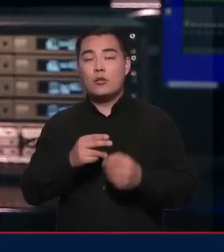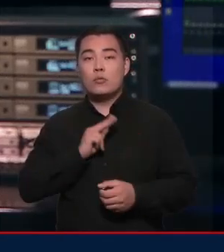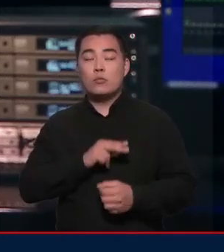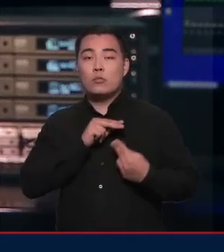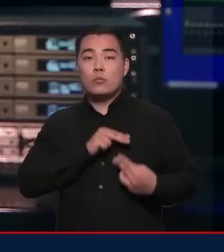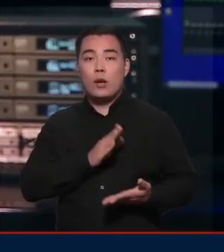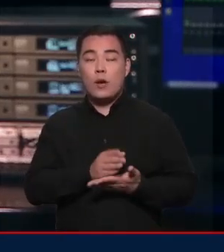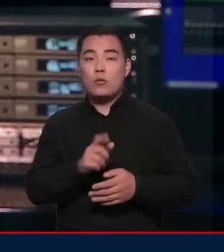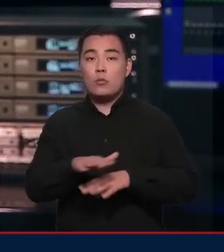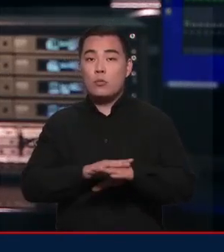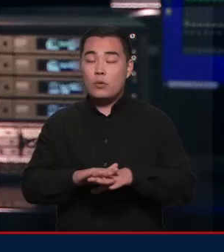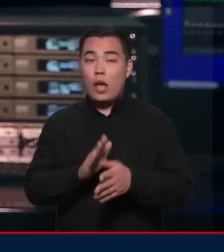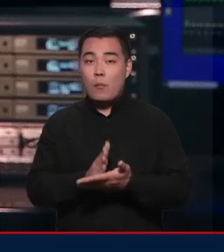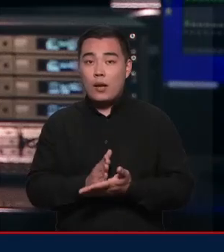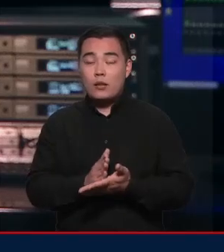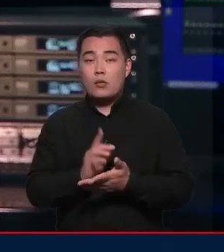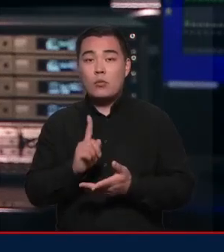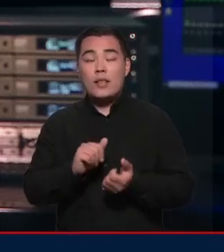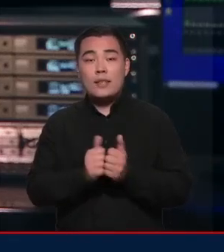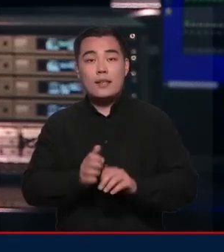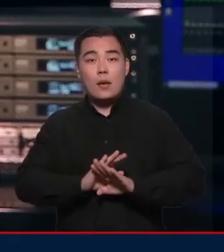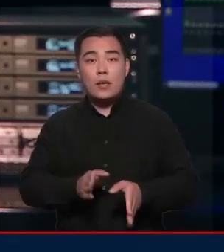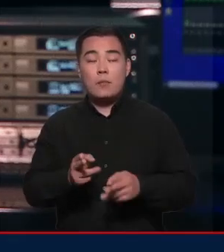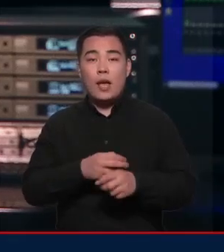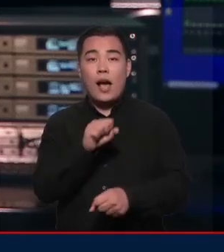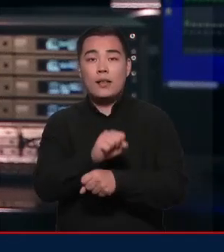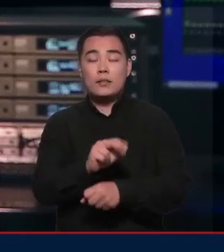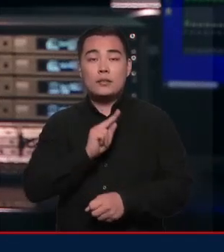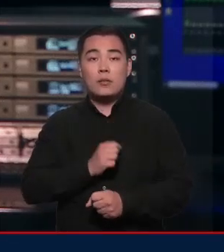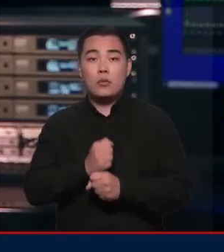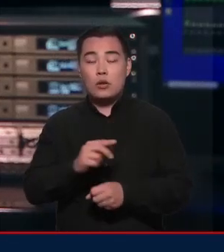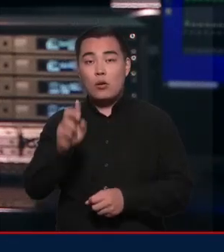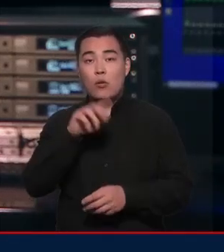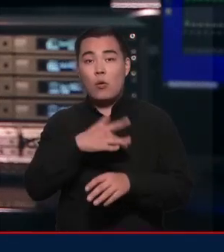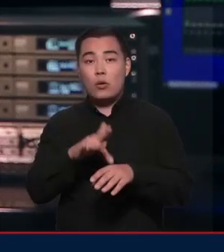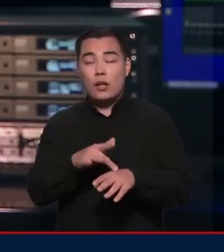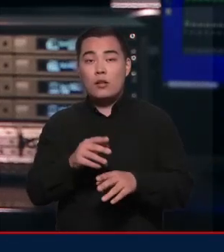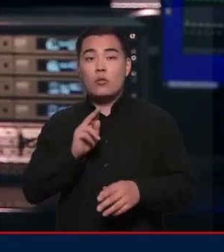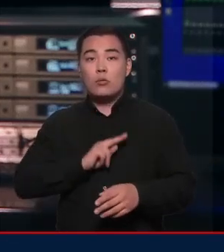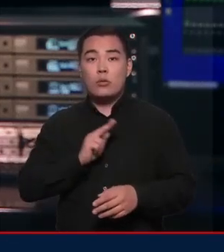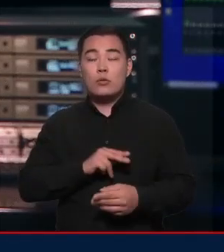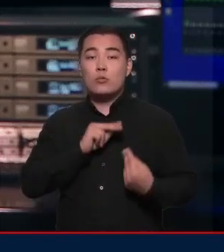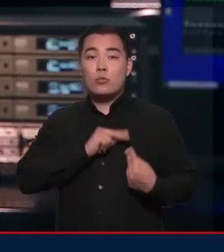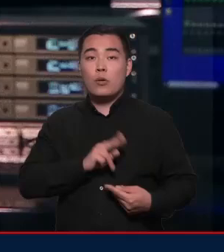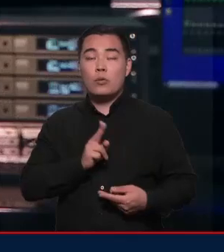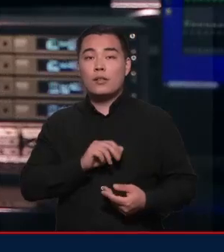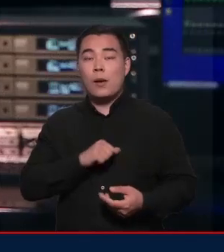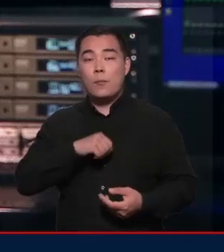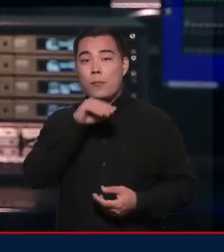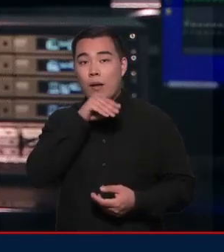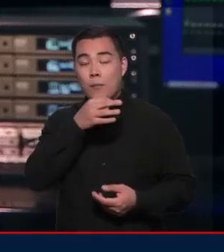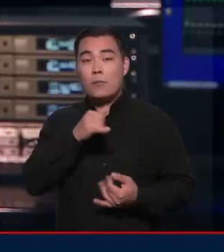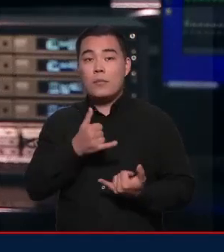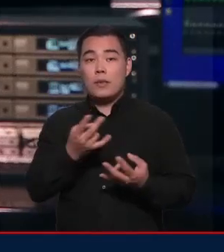чья работа скрыта от глаз, но незаменима для бесперебойного функционирования города. О людях труда, чьи профессии требуют